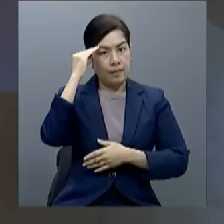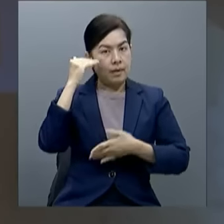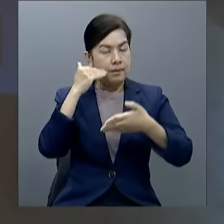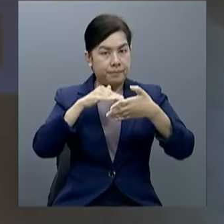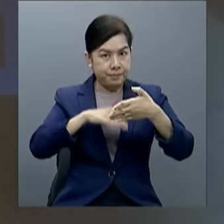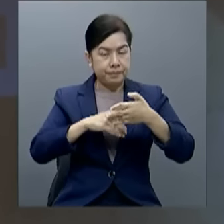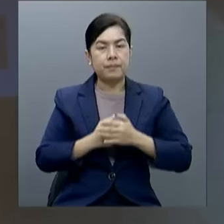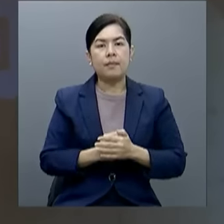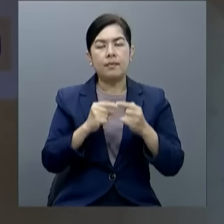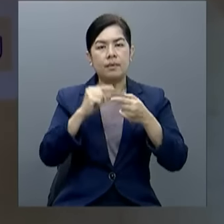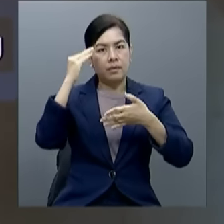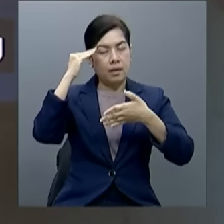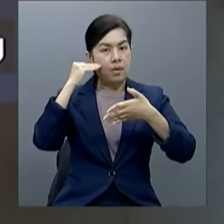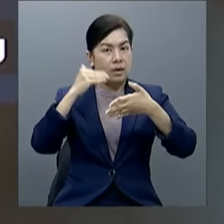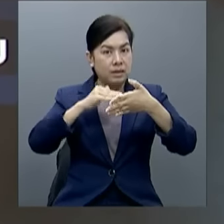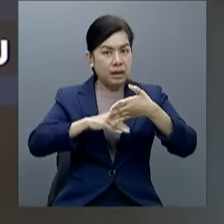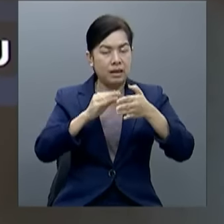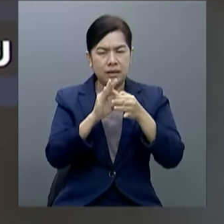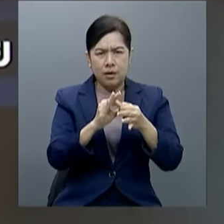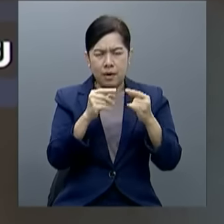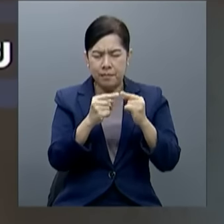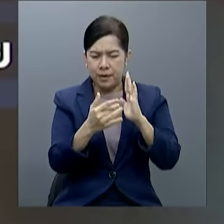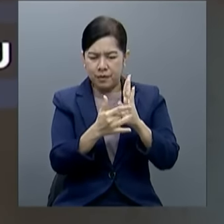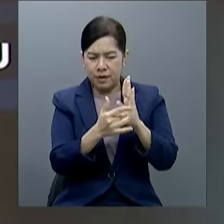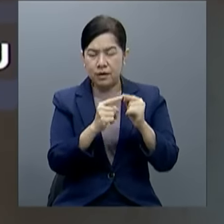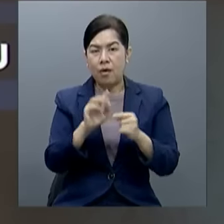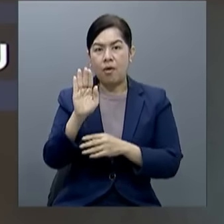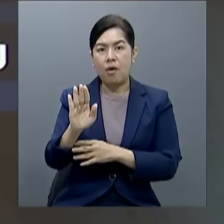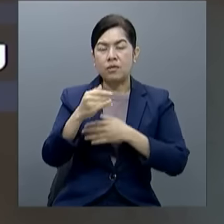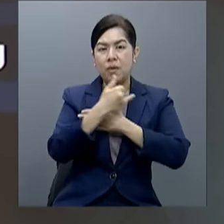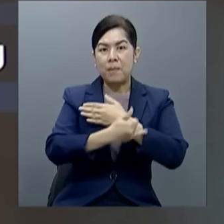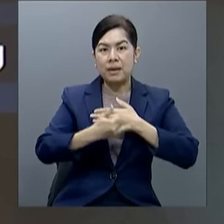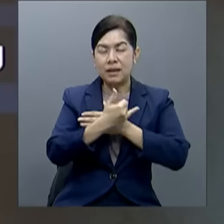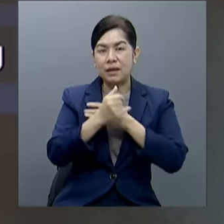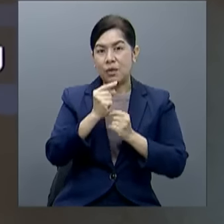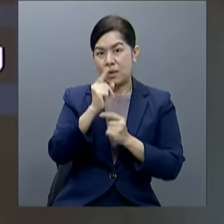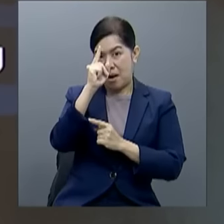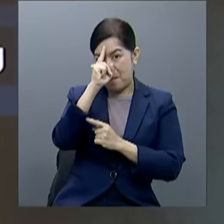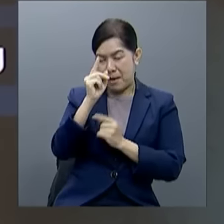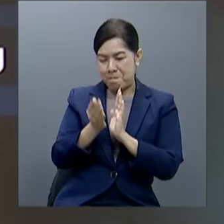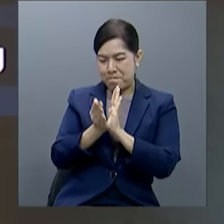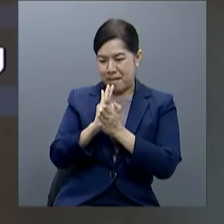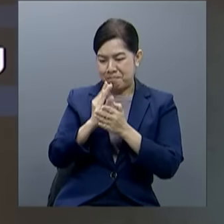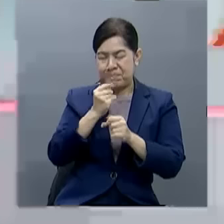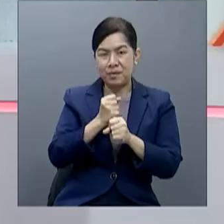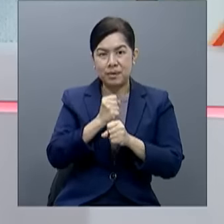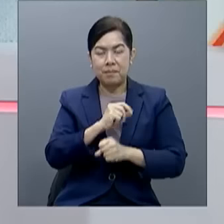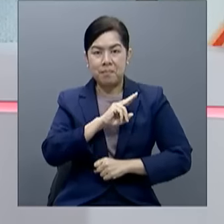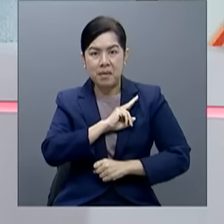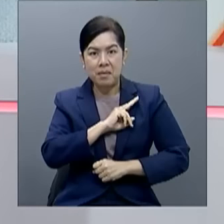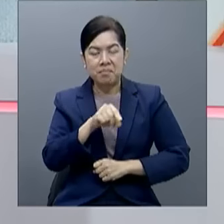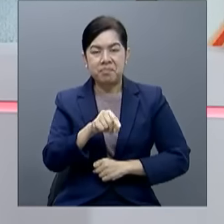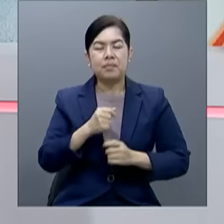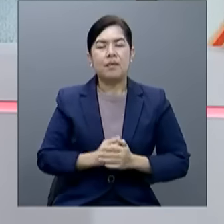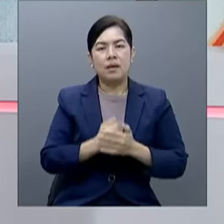กาหลีใต้เนี่ยนำเทคโนโลยีการผลิตเครื่องยนต์ดีเซลของเยอรมนีมาทำเองและก็ใช้เครื่องจักรทันสมัยทำให้เกาหลี